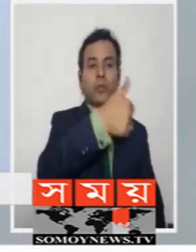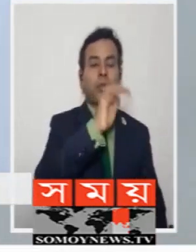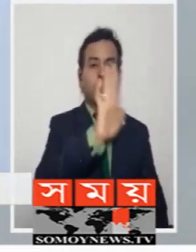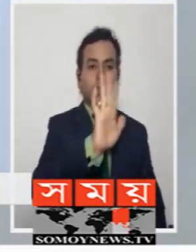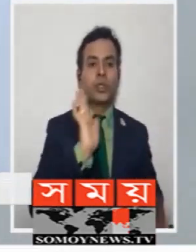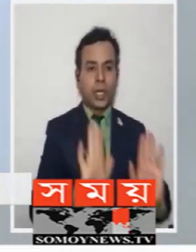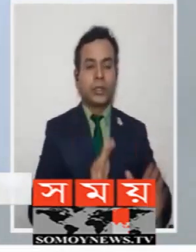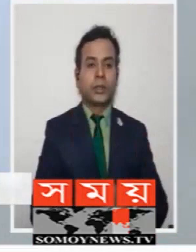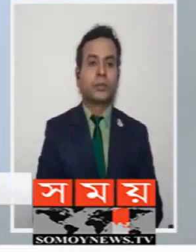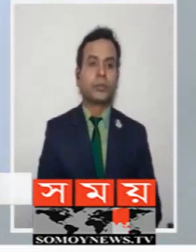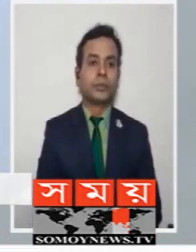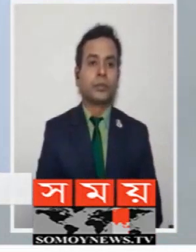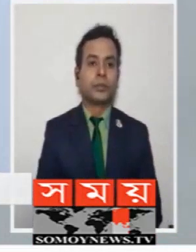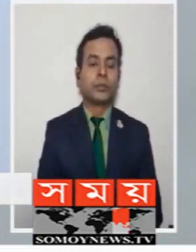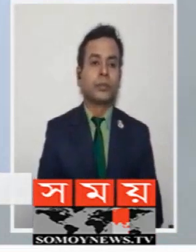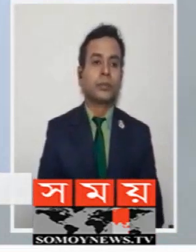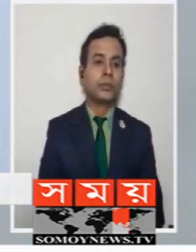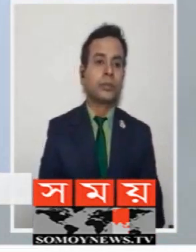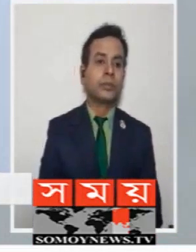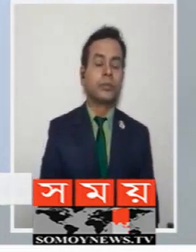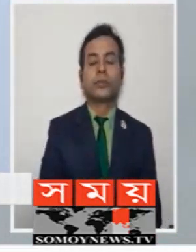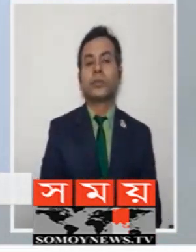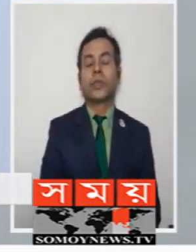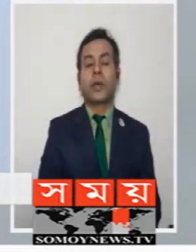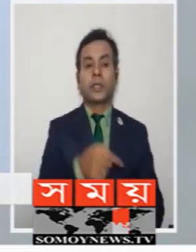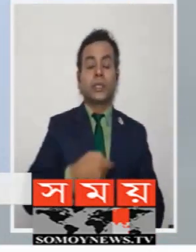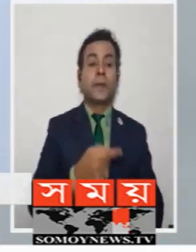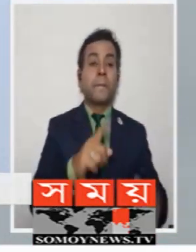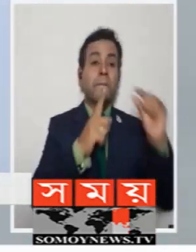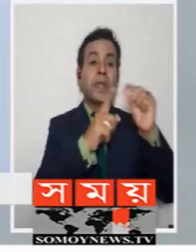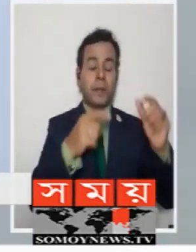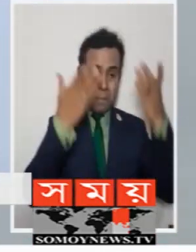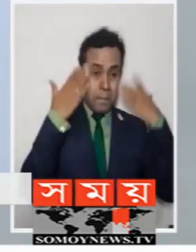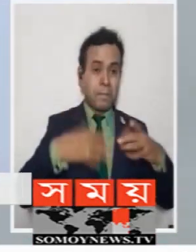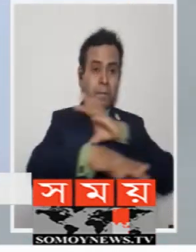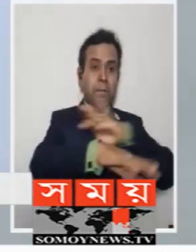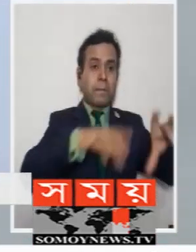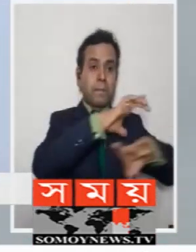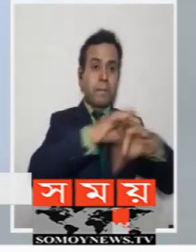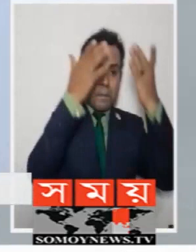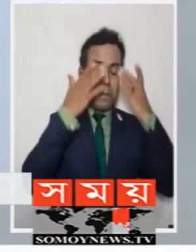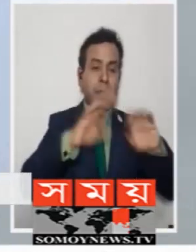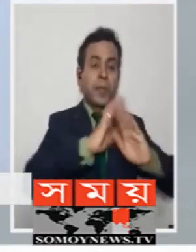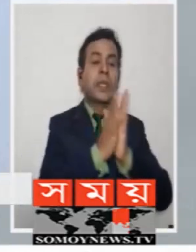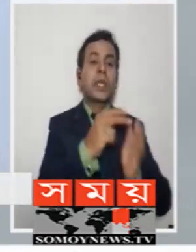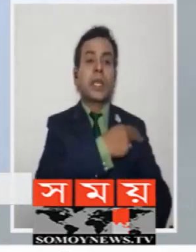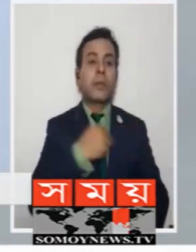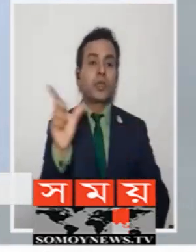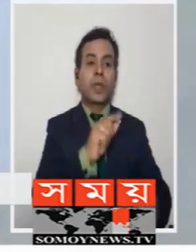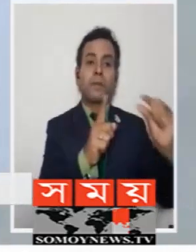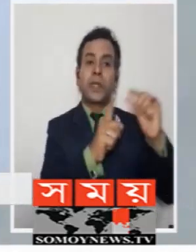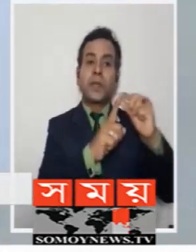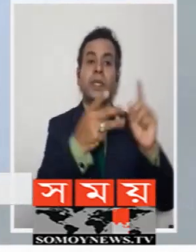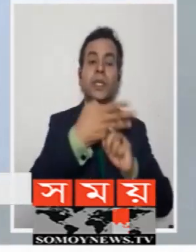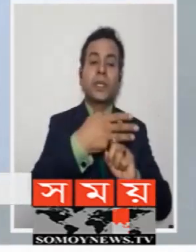আমাদের ব্যক্তিগত সুরক্ষা সামগ্রী, এই তথ্য আমরা কেন্দ্রীয় ঔষধাগার থেকে পেয়েছি এবং তাছাড়াও আমরা বিভিন্ন প্রতিষ্ঠান এবং